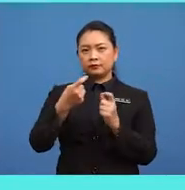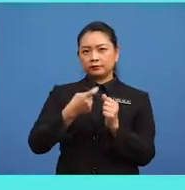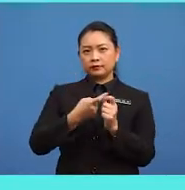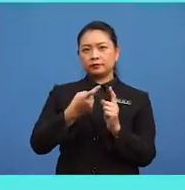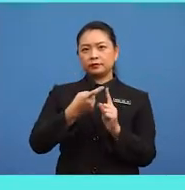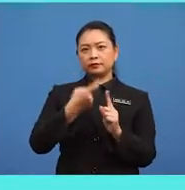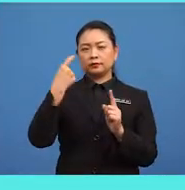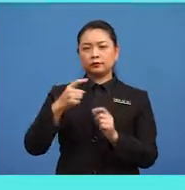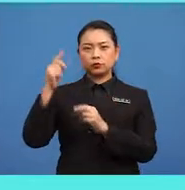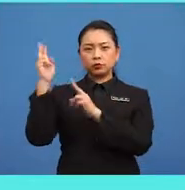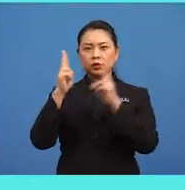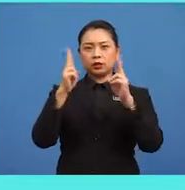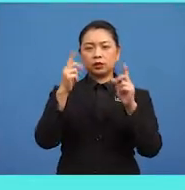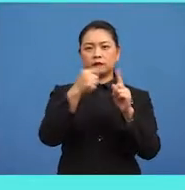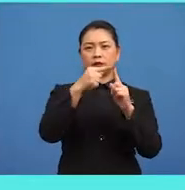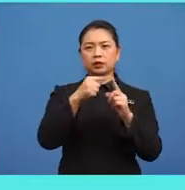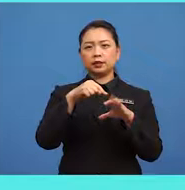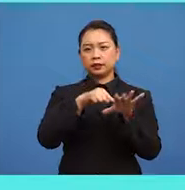udara ke dalam daun.